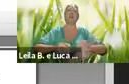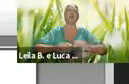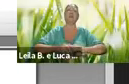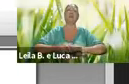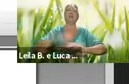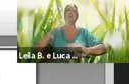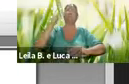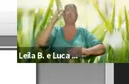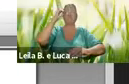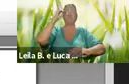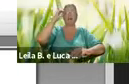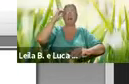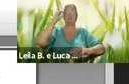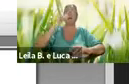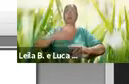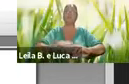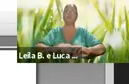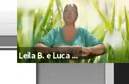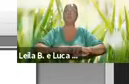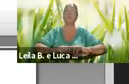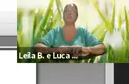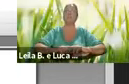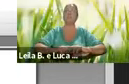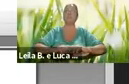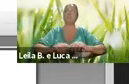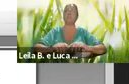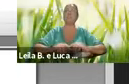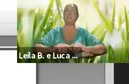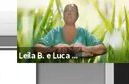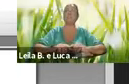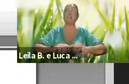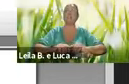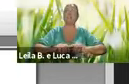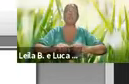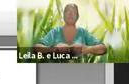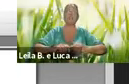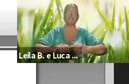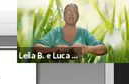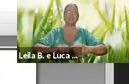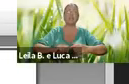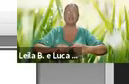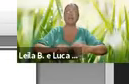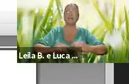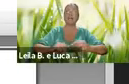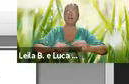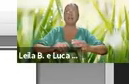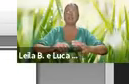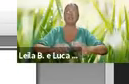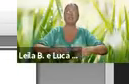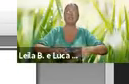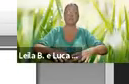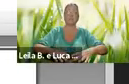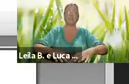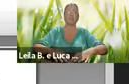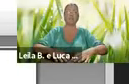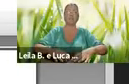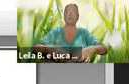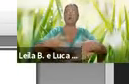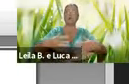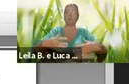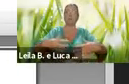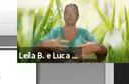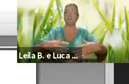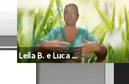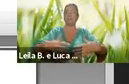i veicoli fisici apparivano come se fossero correnti elettromagnetiche ad alta tensione. Vuol